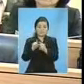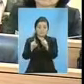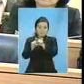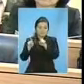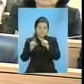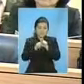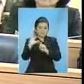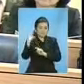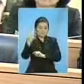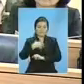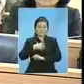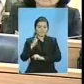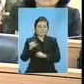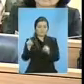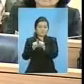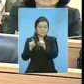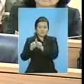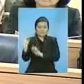กอีกนะคะ